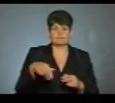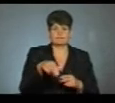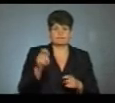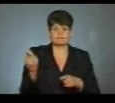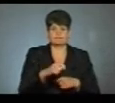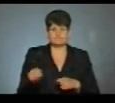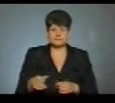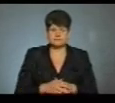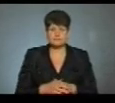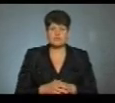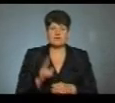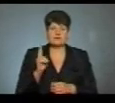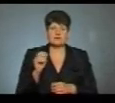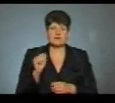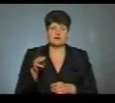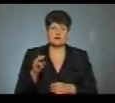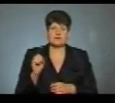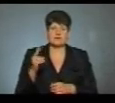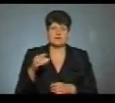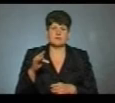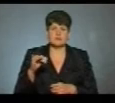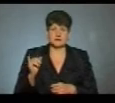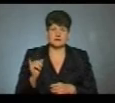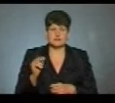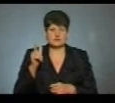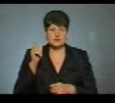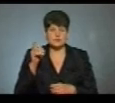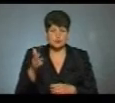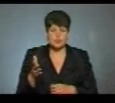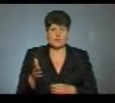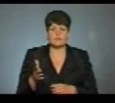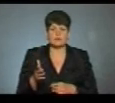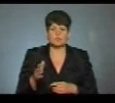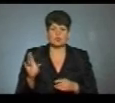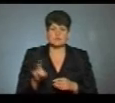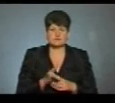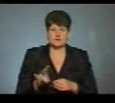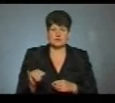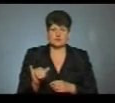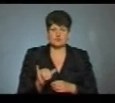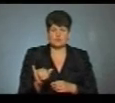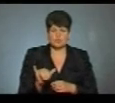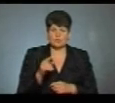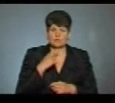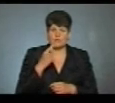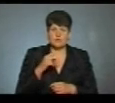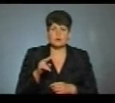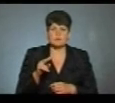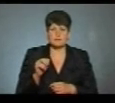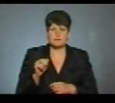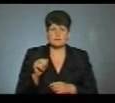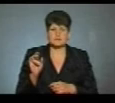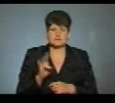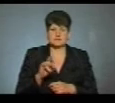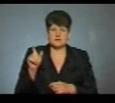Парафіянам Катедрального собору Верховних апостолів Петра і Павла у Чорткові паски освячуватимуть у суботу, каже парох собору отець